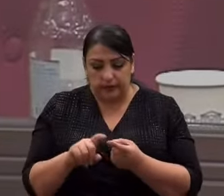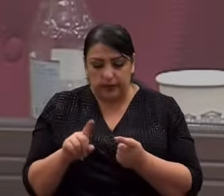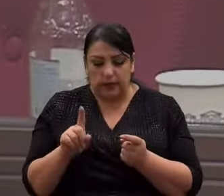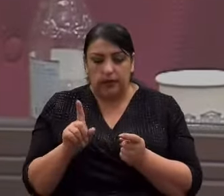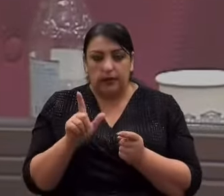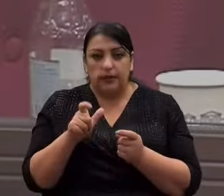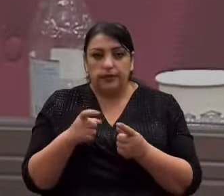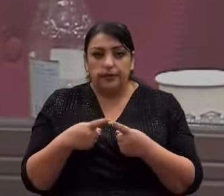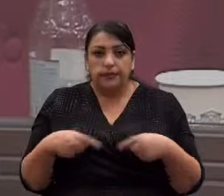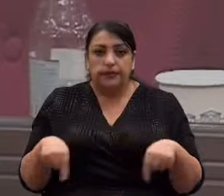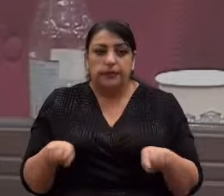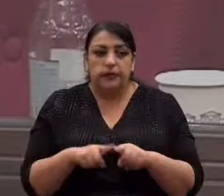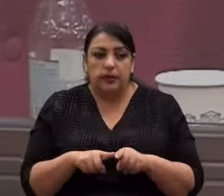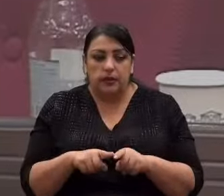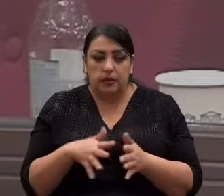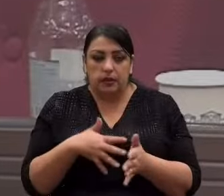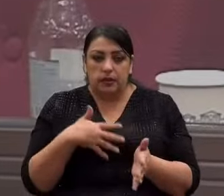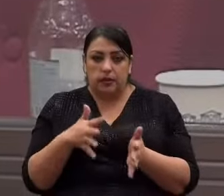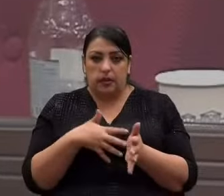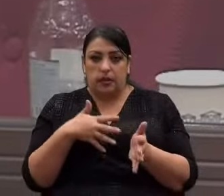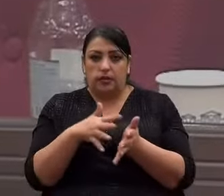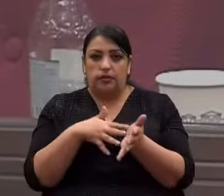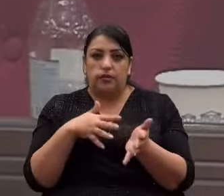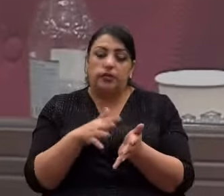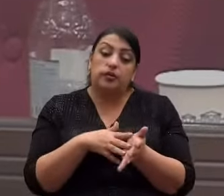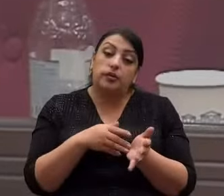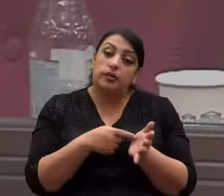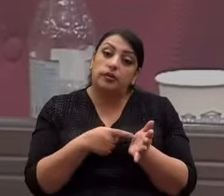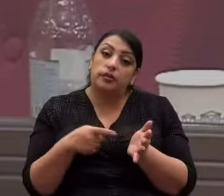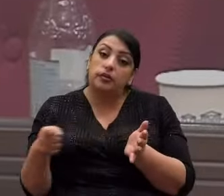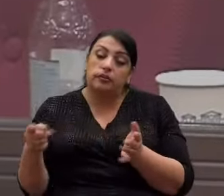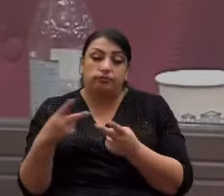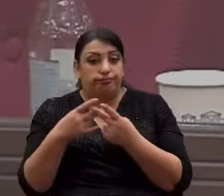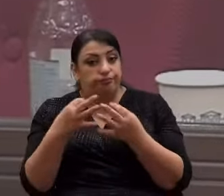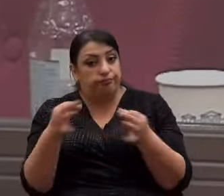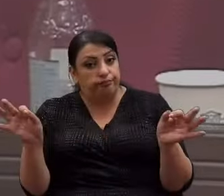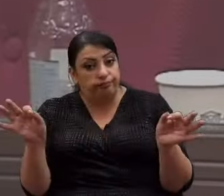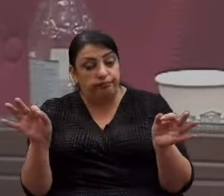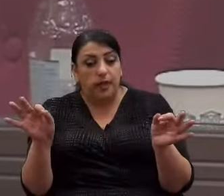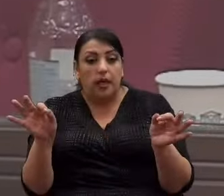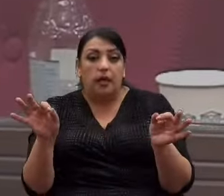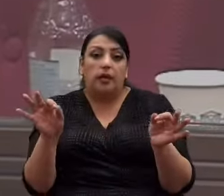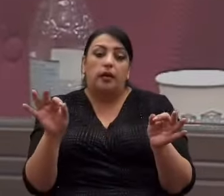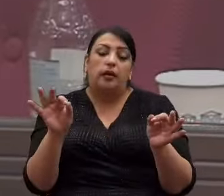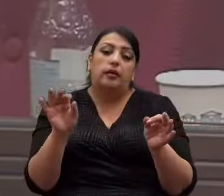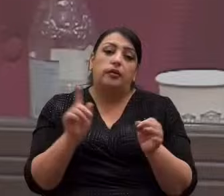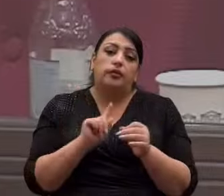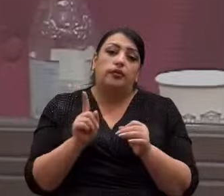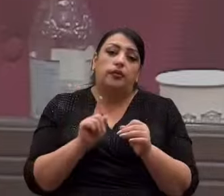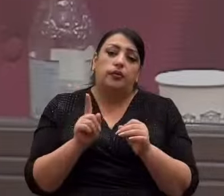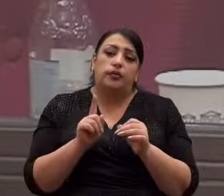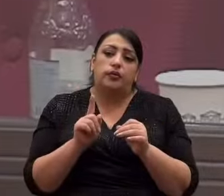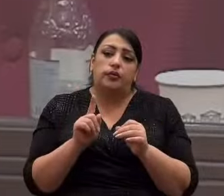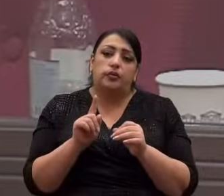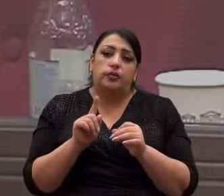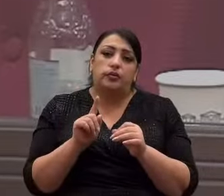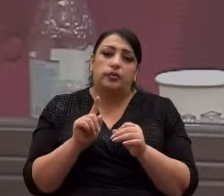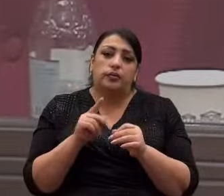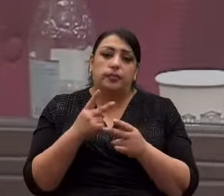գործերին, որոնց ընթացքից հետո տեսանք, որ մի մասը ազատ արձակվեցին, մի մասի խափանման միջոցը փոխվեց, մի մասի